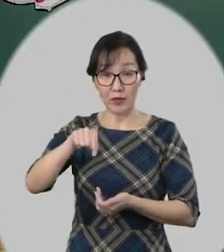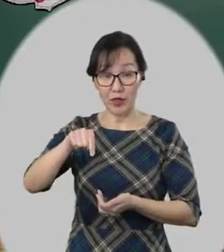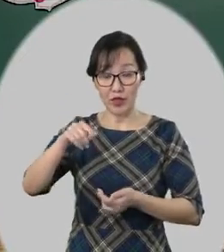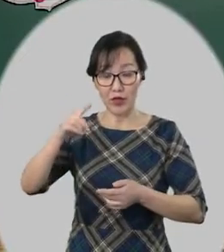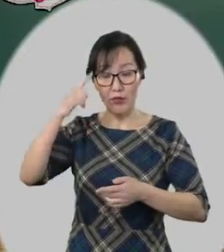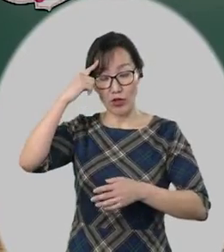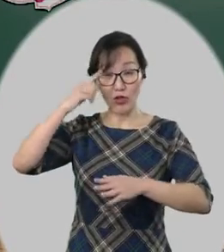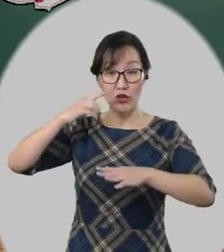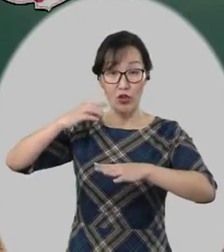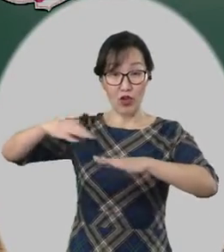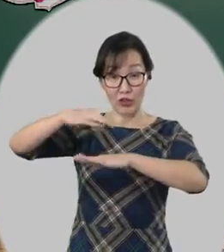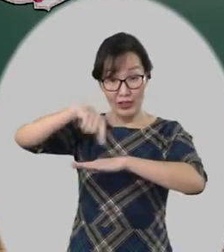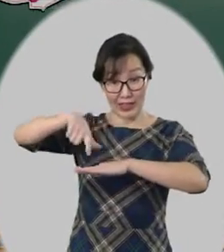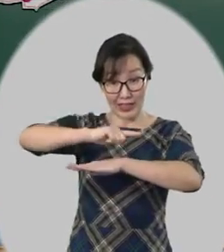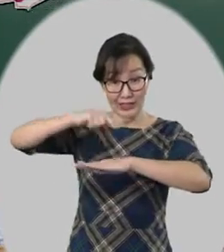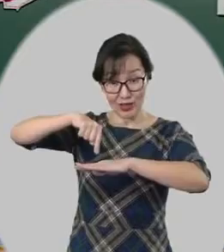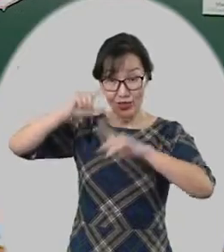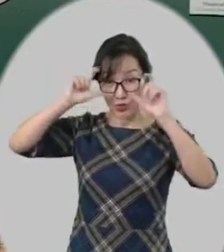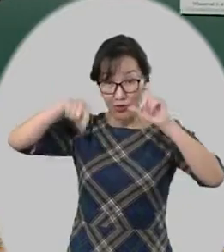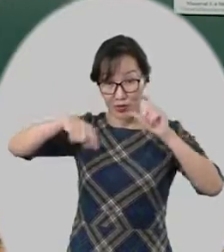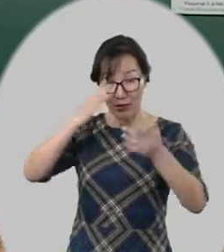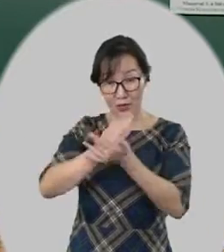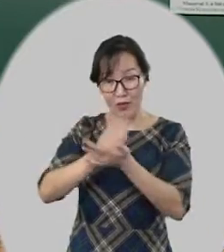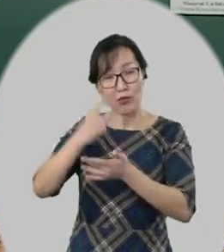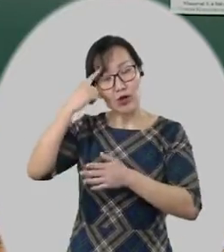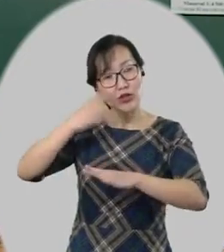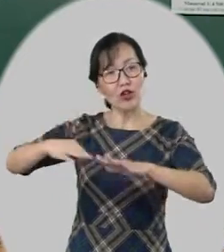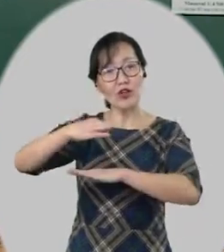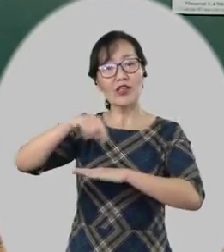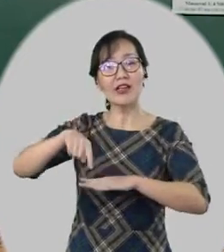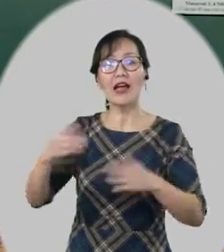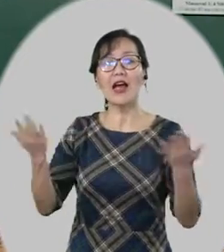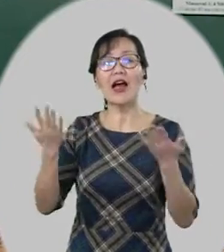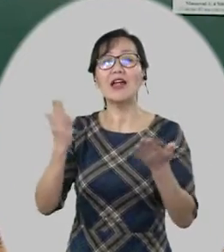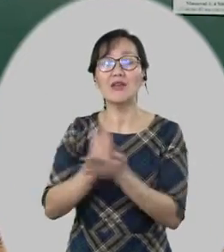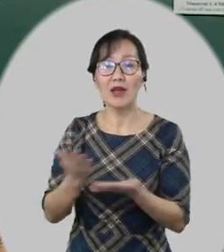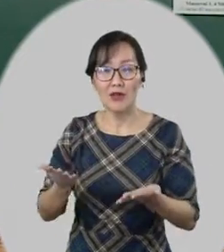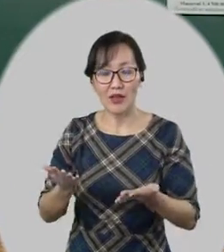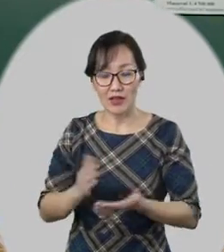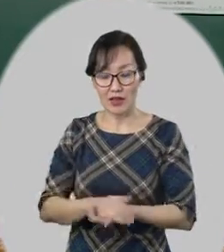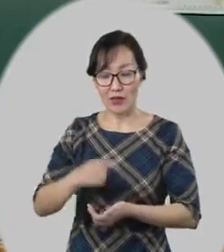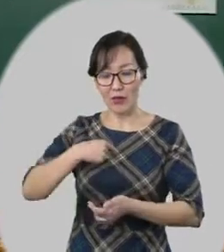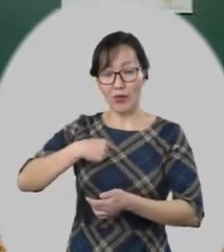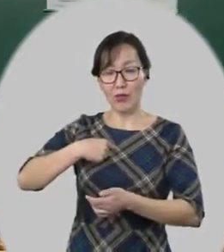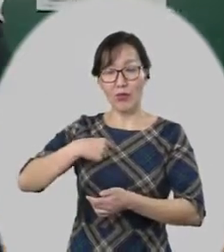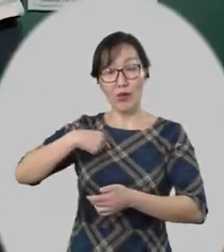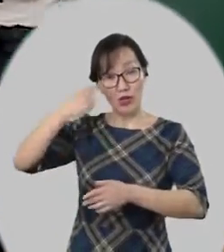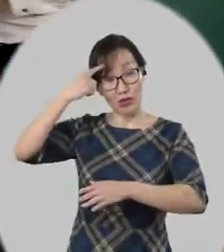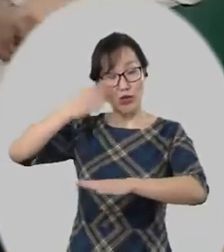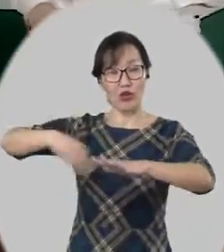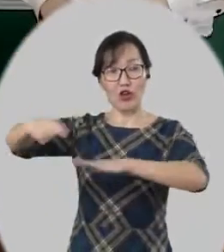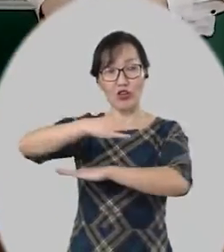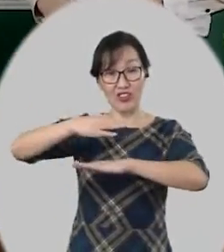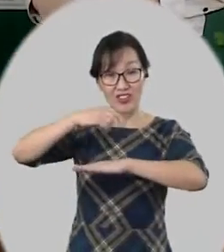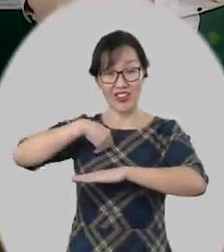орны маань нийслэл хаана байгаа вэ гэдгийг бүгдээрээ ажиглаж олох нь байна. Тэгвэл өнөөдөр манай Монгол орны